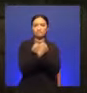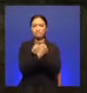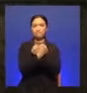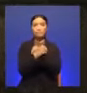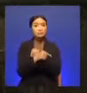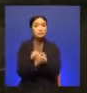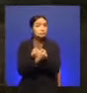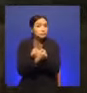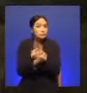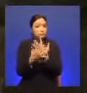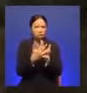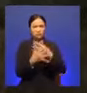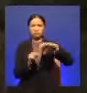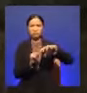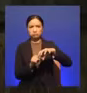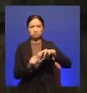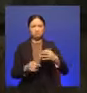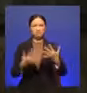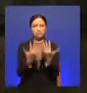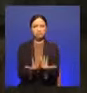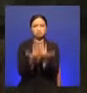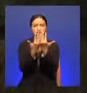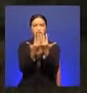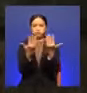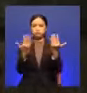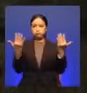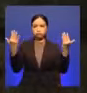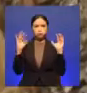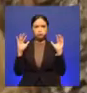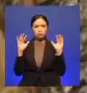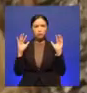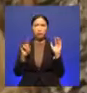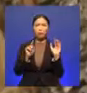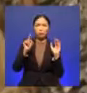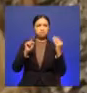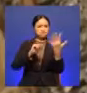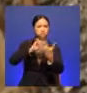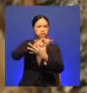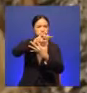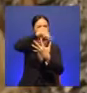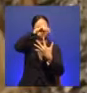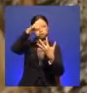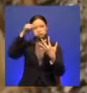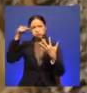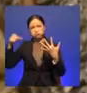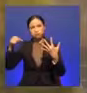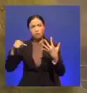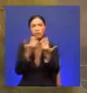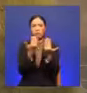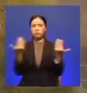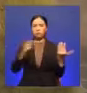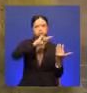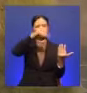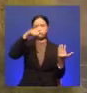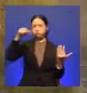เรือนจำถูกล้อมรอบด้วยกำแพงคอนกรีตสูงด้านบนมีขดลวดหนามแหลมคมทอดยาวไปตลอด